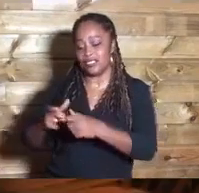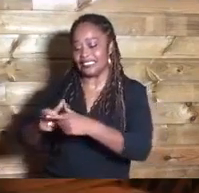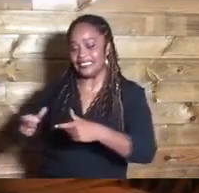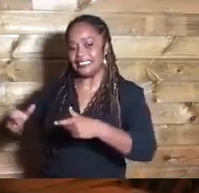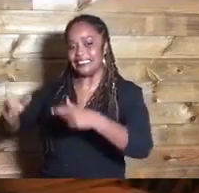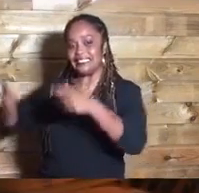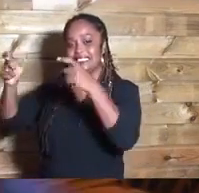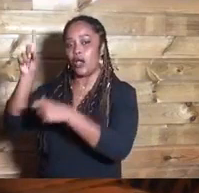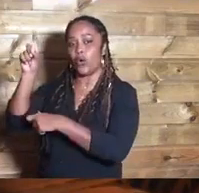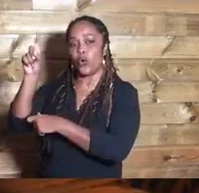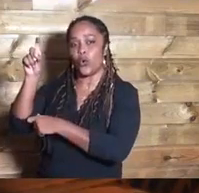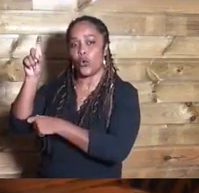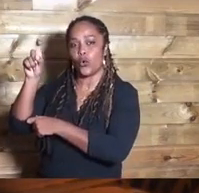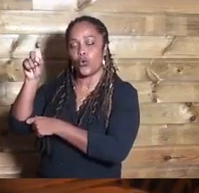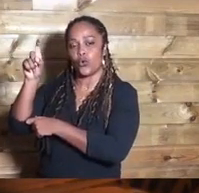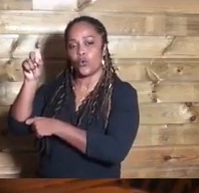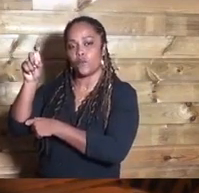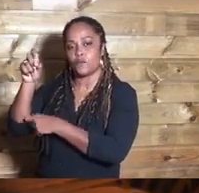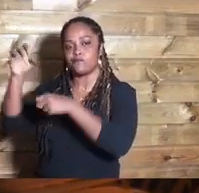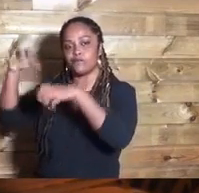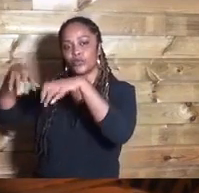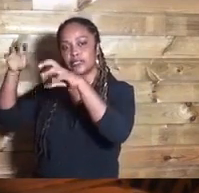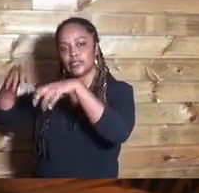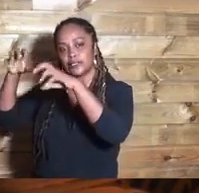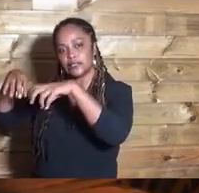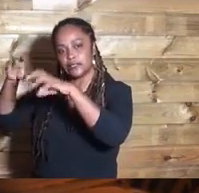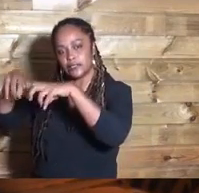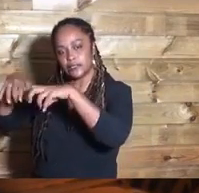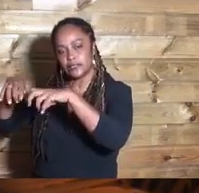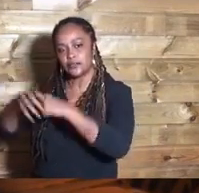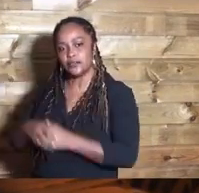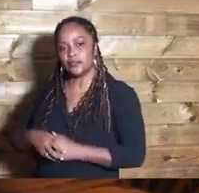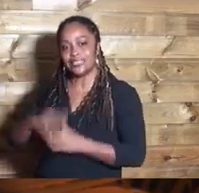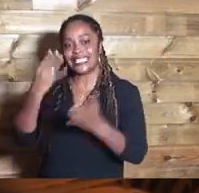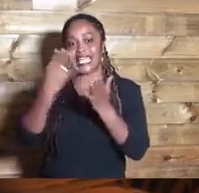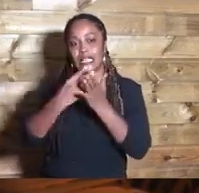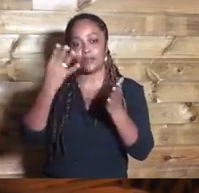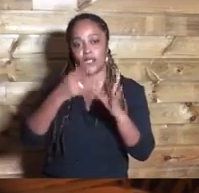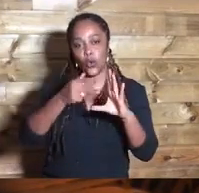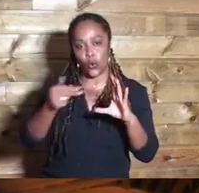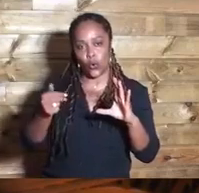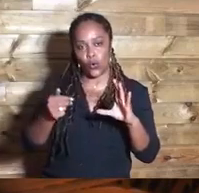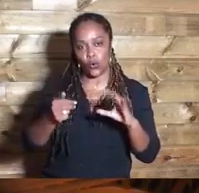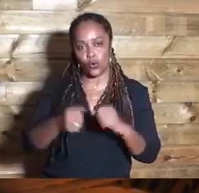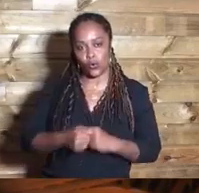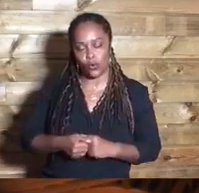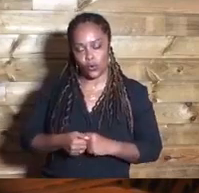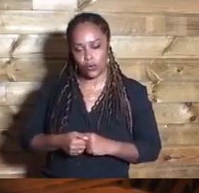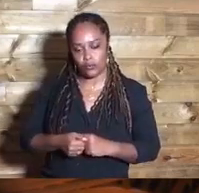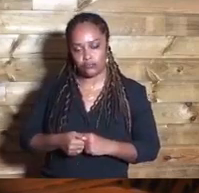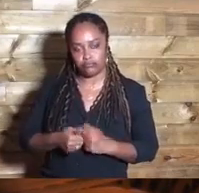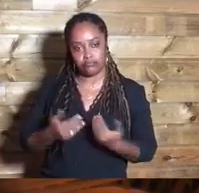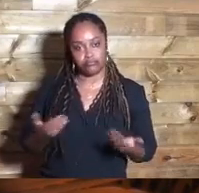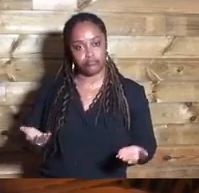grand gymnase et de l'eau qui pète au moment où la pluie a tombé. Ils ont répondu nous que nous n'avons pas une micro-entreprise et que